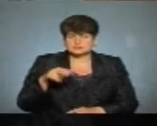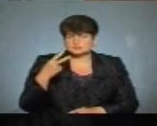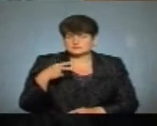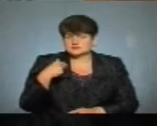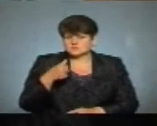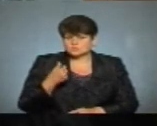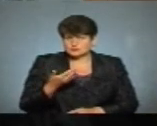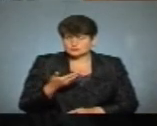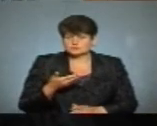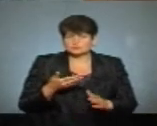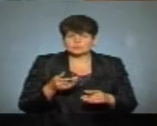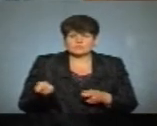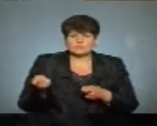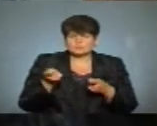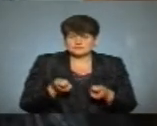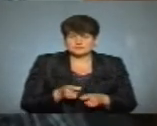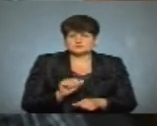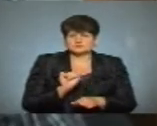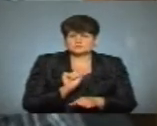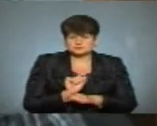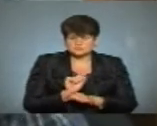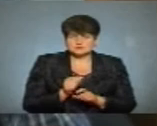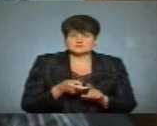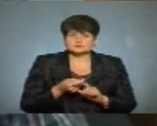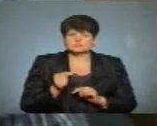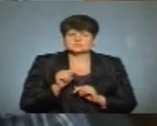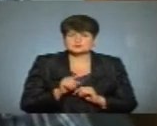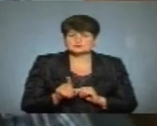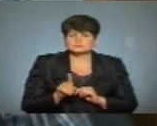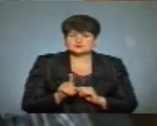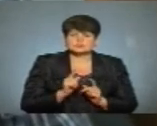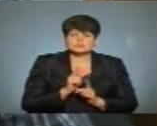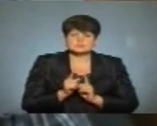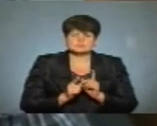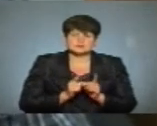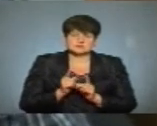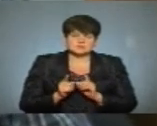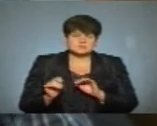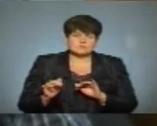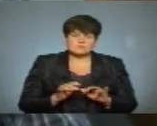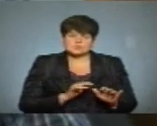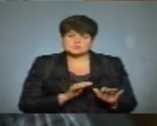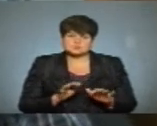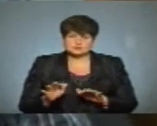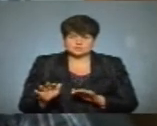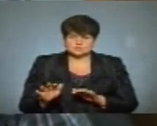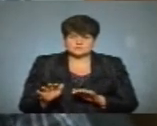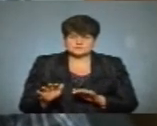року поставки припинилися у зв'язку з тим, що змінилася процедура